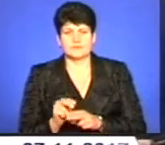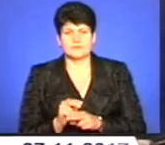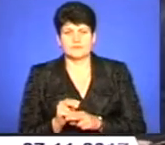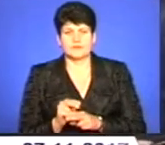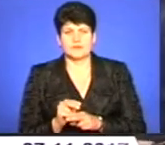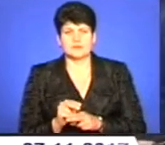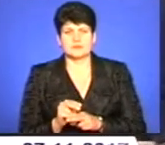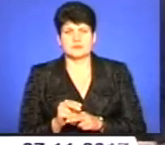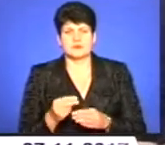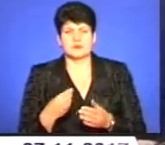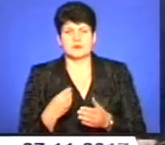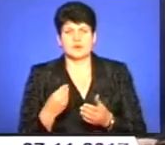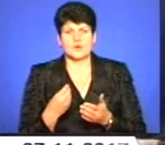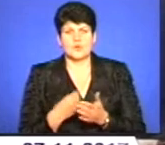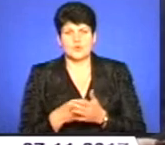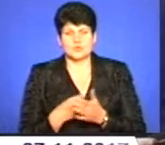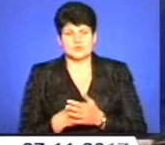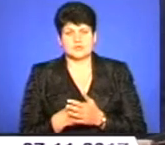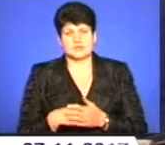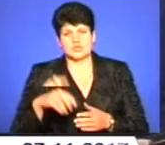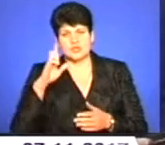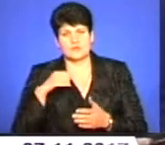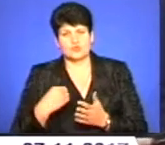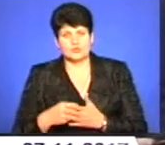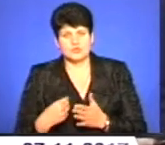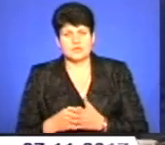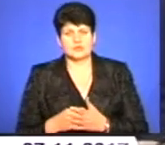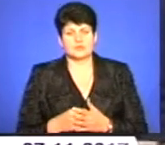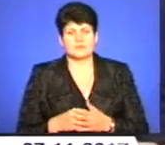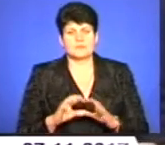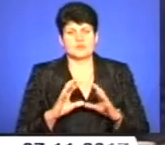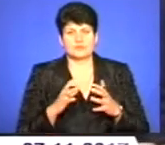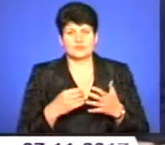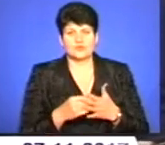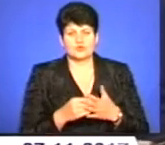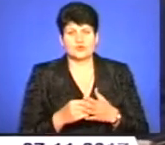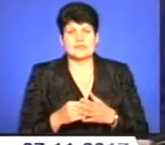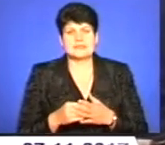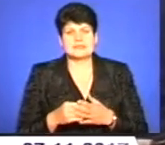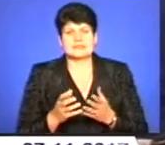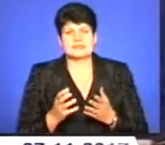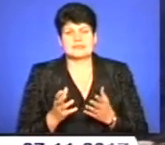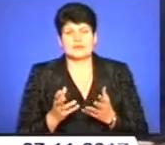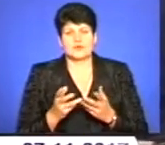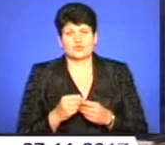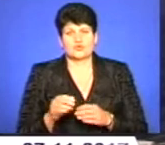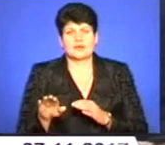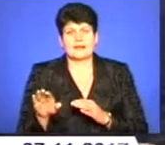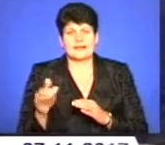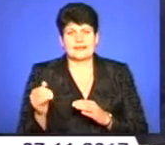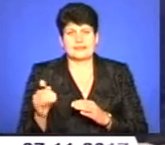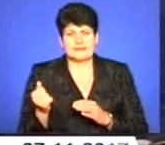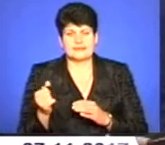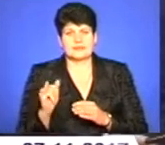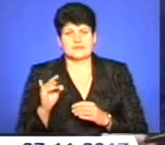дорожнього фонду, за рахунок коштів державного бюджету і за рахунок кредитів інвестиційних міжнародних